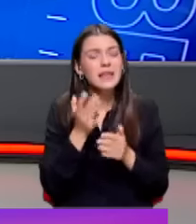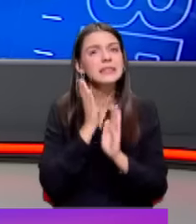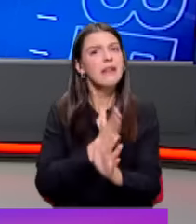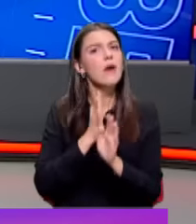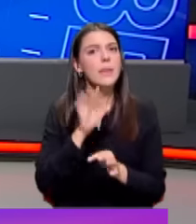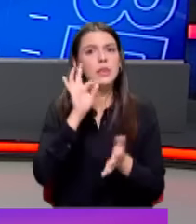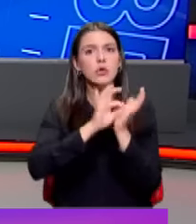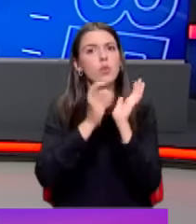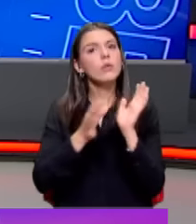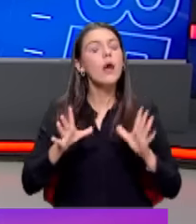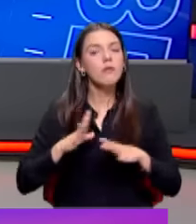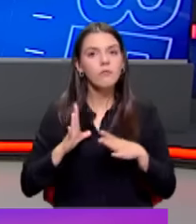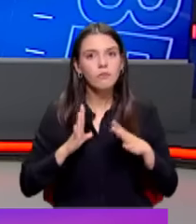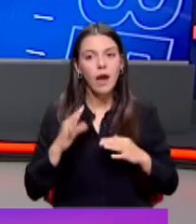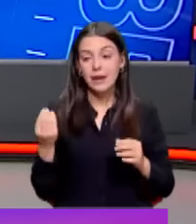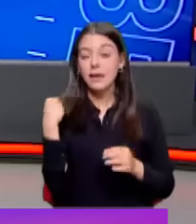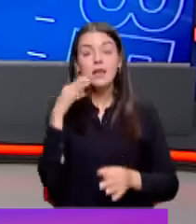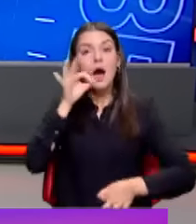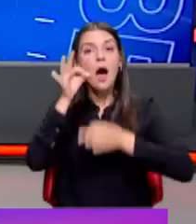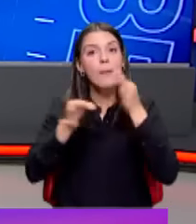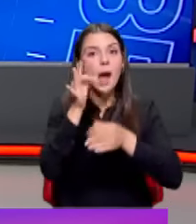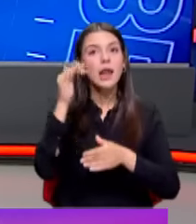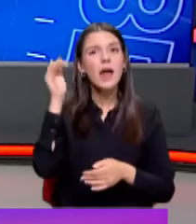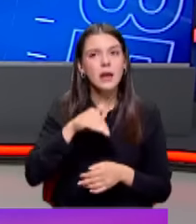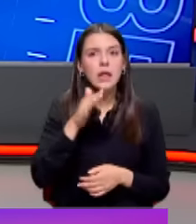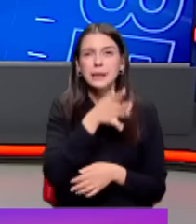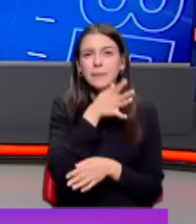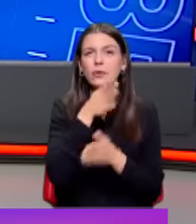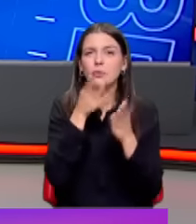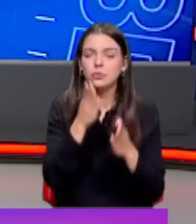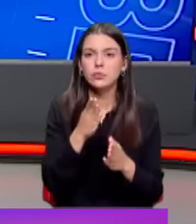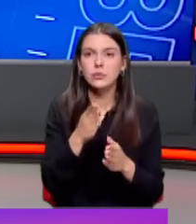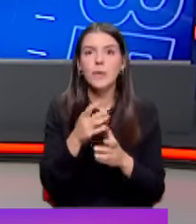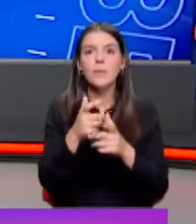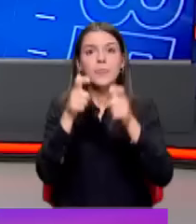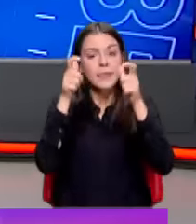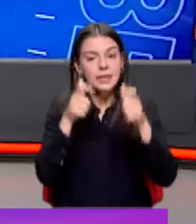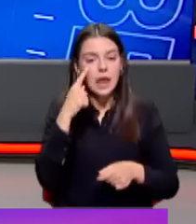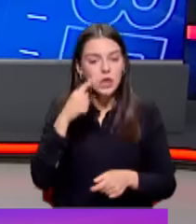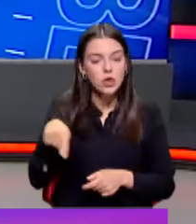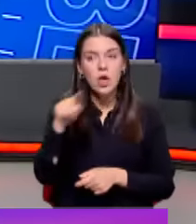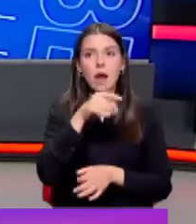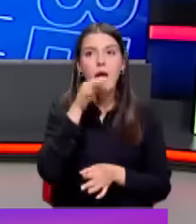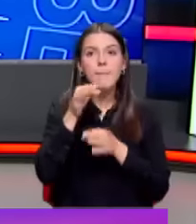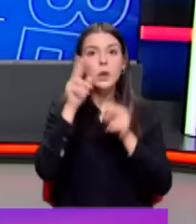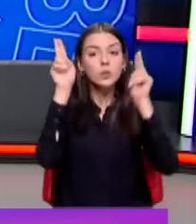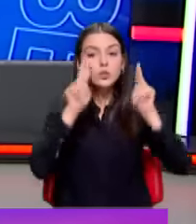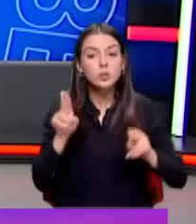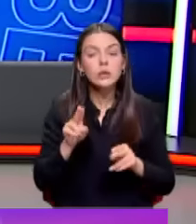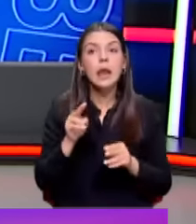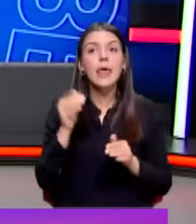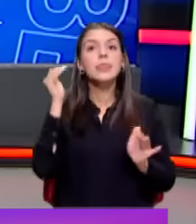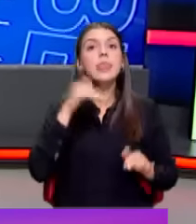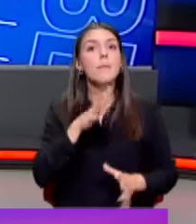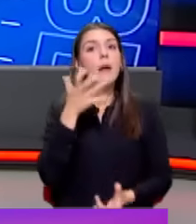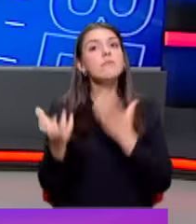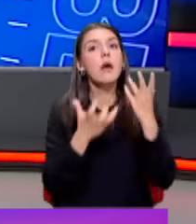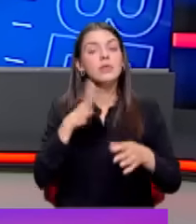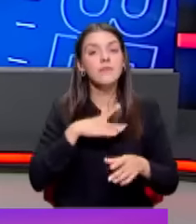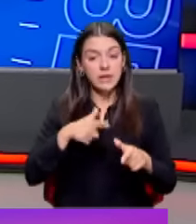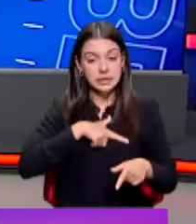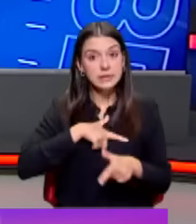ettiği noktalarda mevcut. Yeni haberler de geldi biliyorsunuz. Yerel basın seviyesinde kalan, ulusala yansımayan yangınlar da çıktı